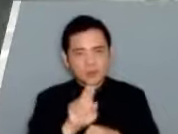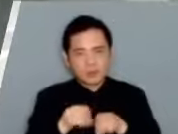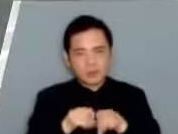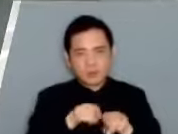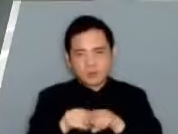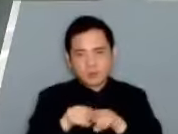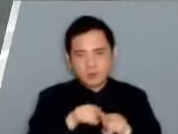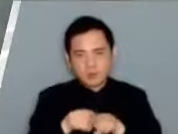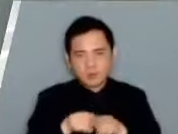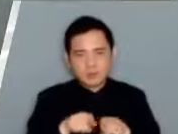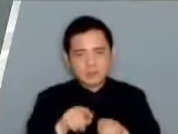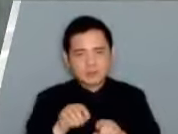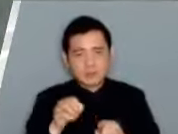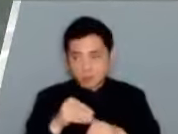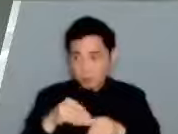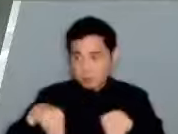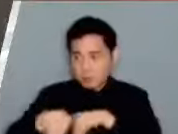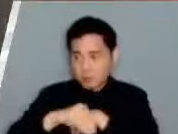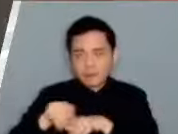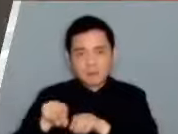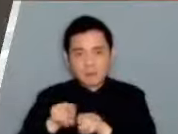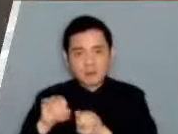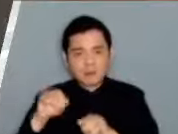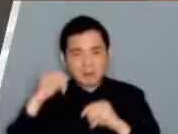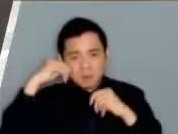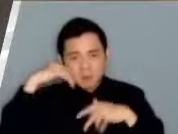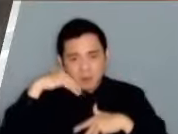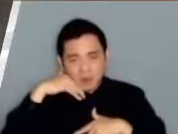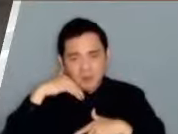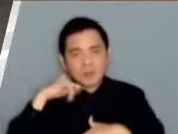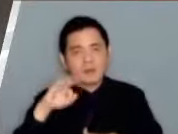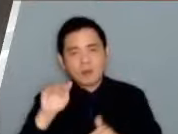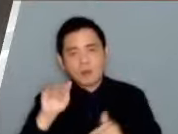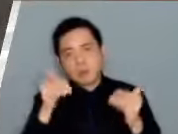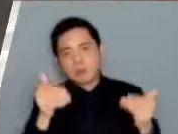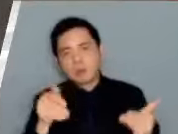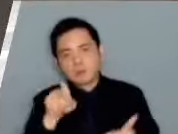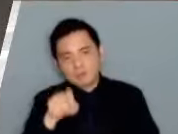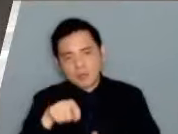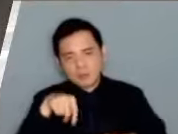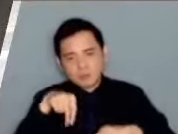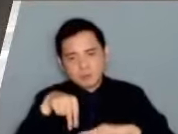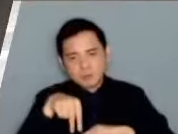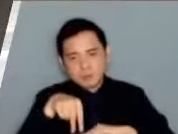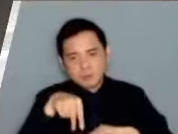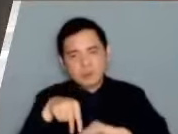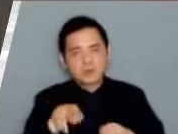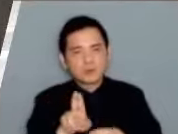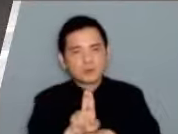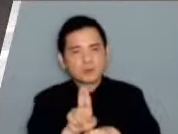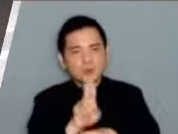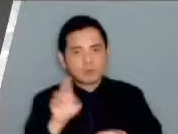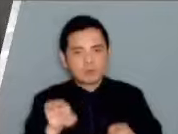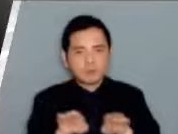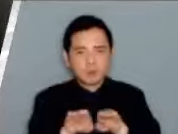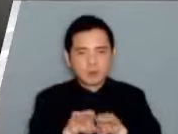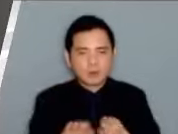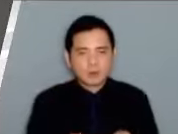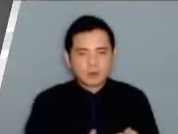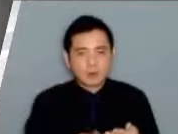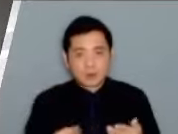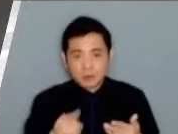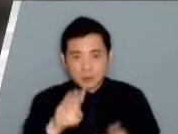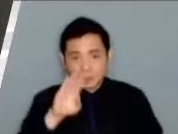ito. Kung hindi ho maiiwasan ang paglusong sa baha, magsuot po tayo ng bota. At kung sakali namang magkakaroon na ng sakit, ay kumonsulta